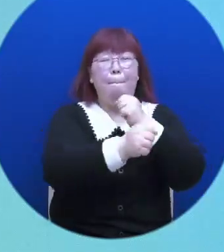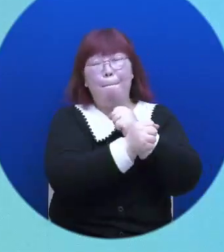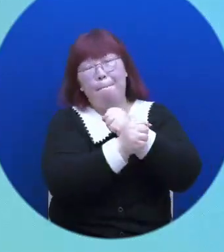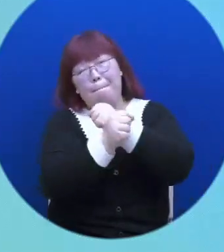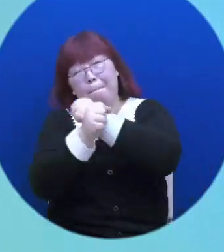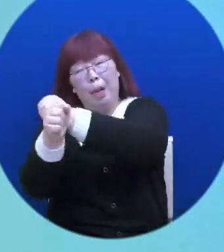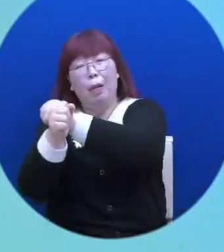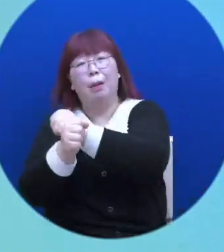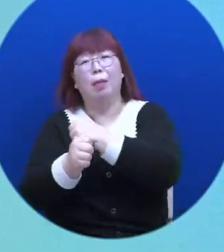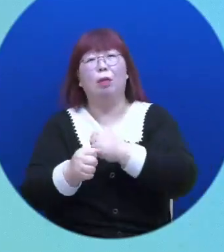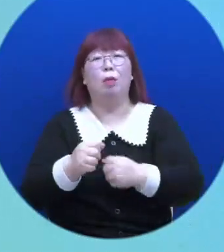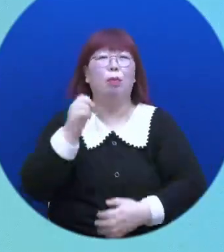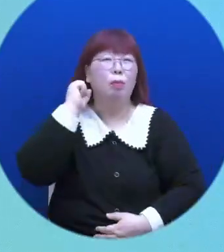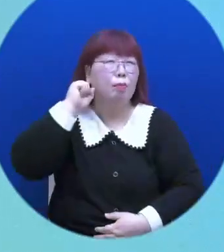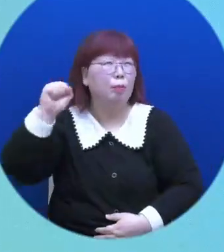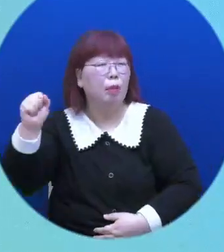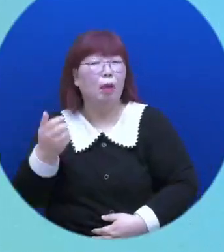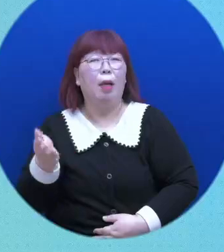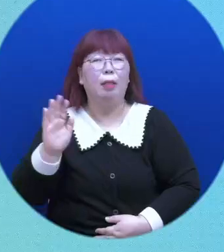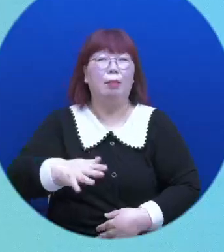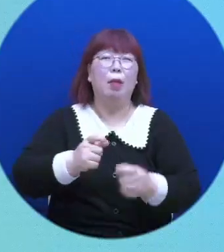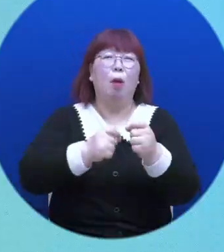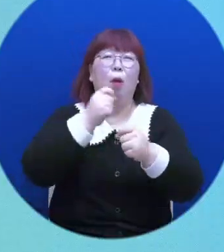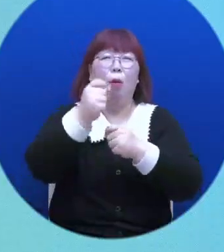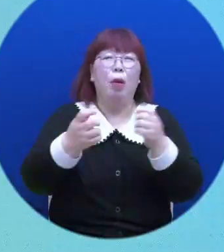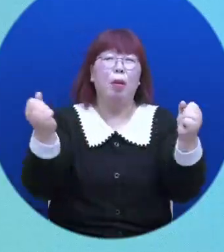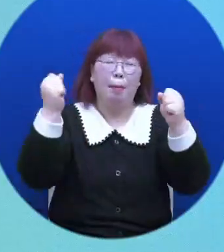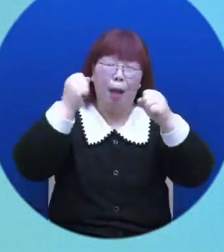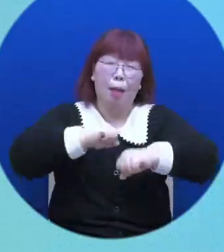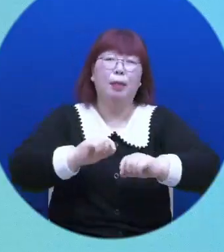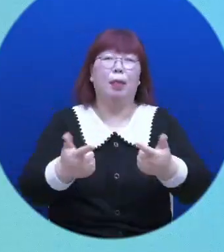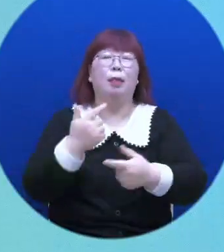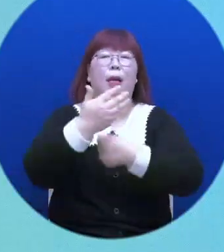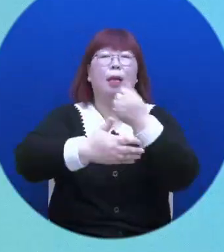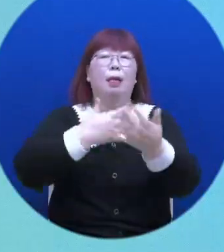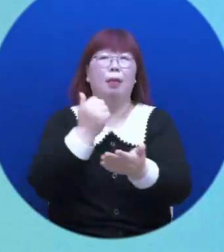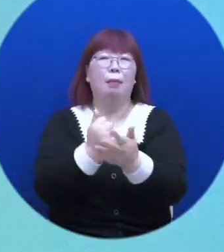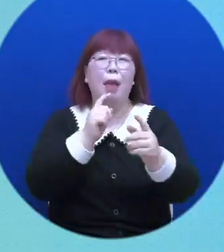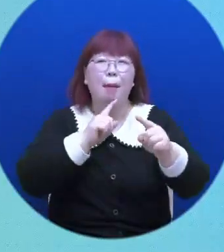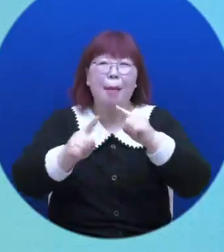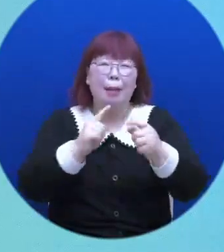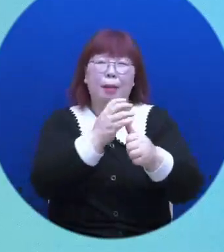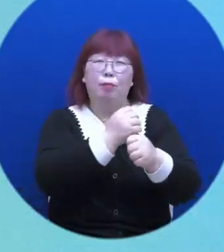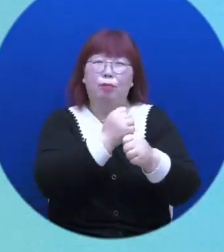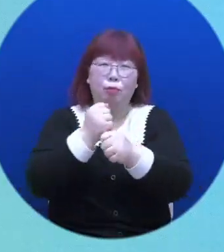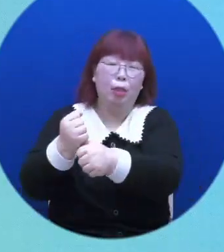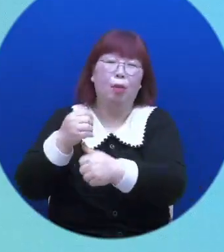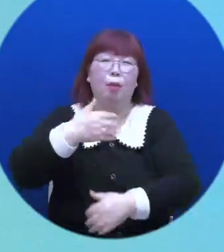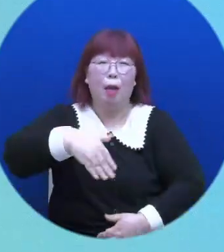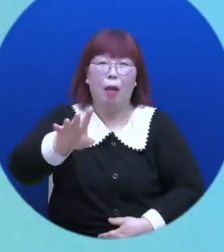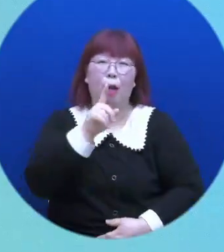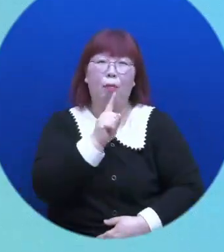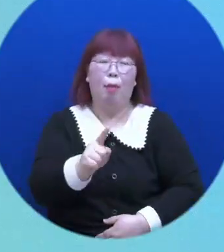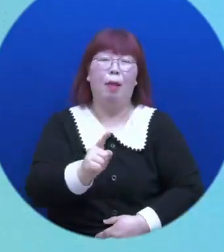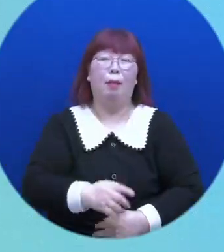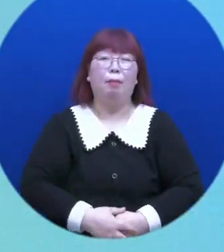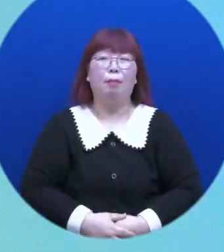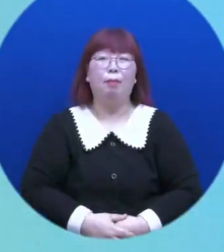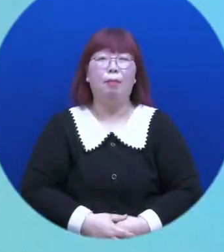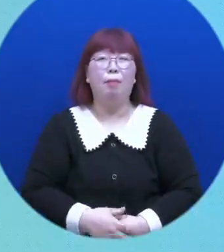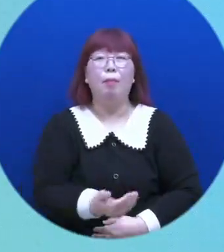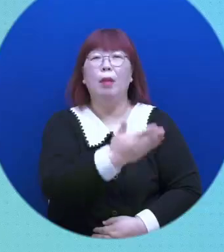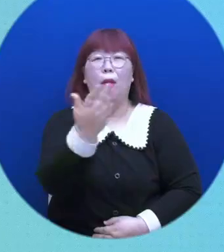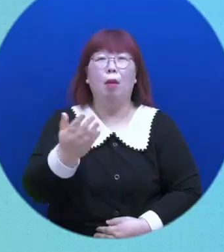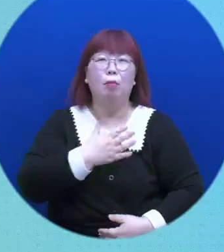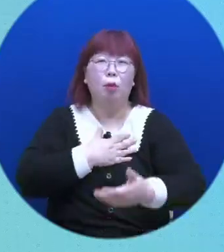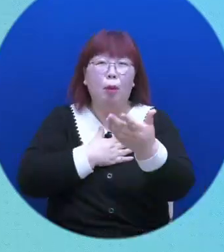않는, 영원히 쇠하지 않는 하나님의 말씀을 붙들고 가구라는 부탁을 하고 있는 거예요. 여러분, 오늘